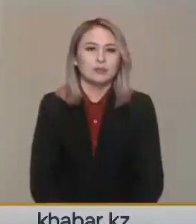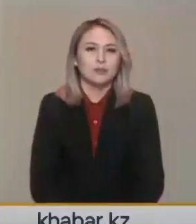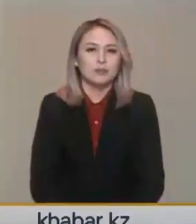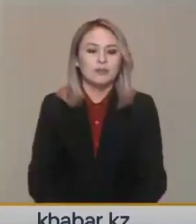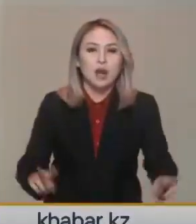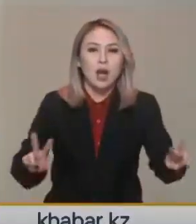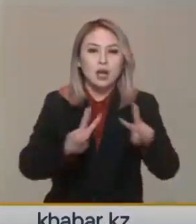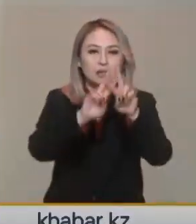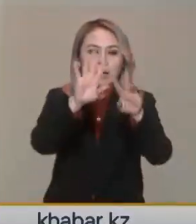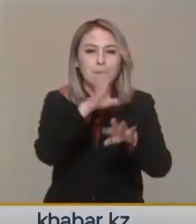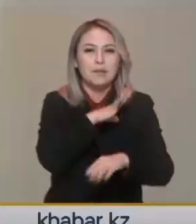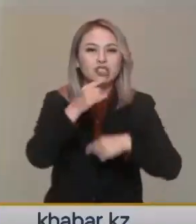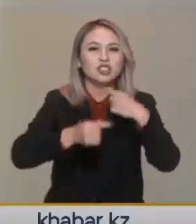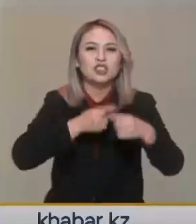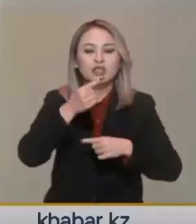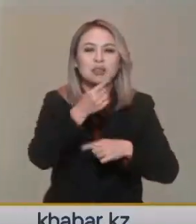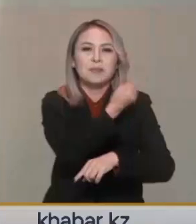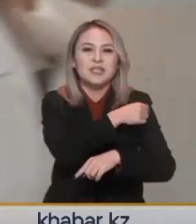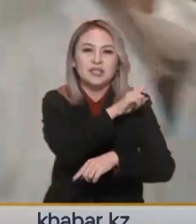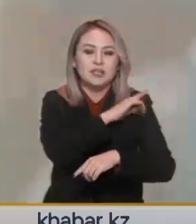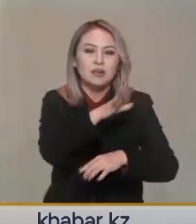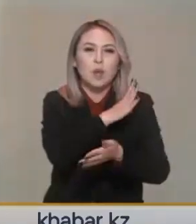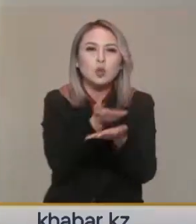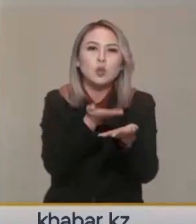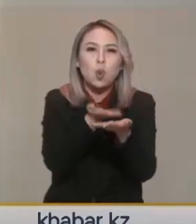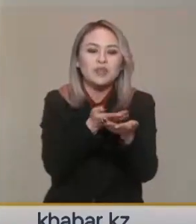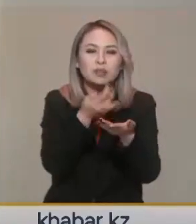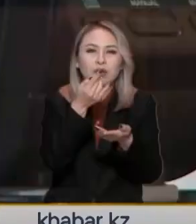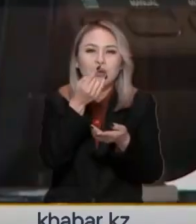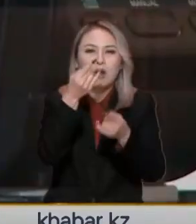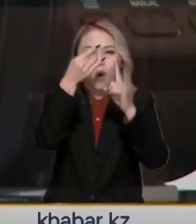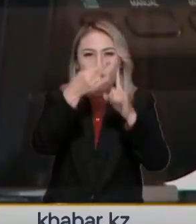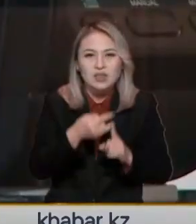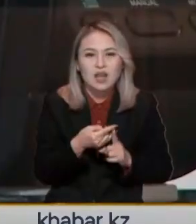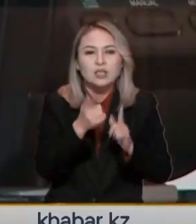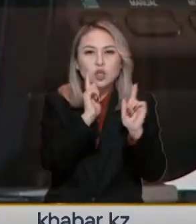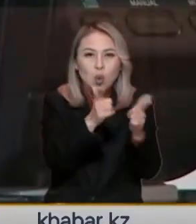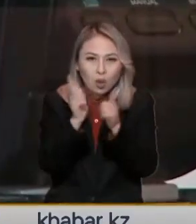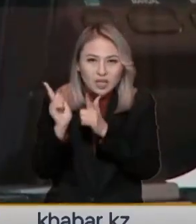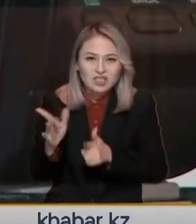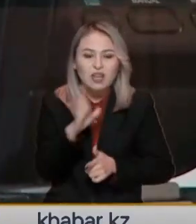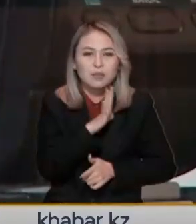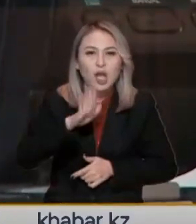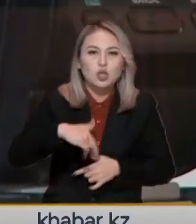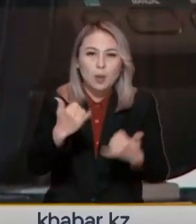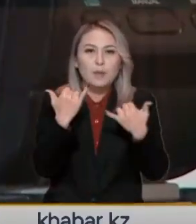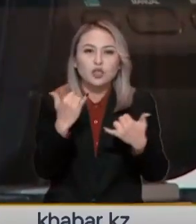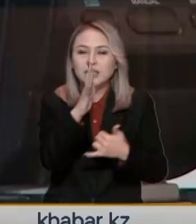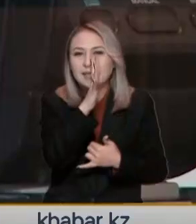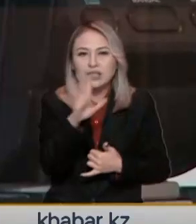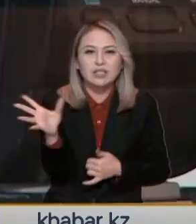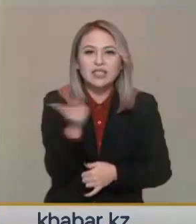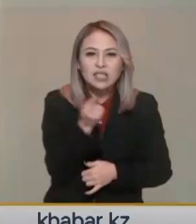Астанаға телемедицина арқылы кеңес алып, сол кісілермен сөйлесіп, согласовать еттік. Бүгінгі таңда